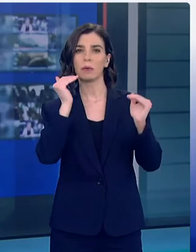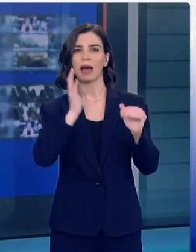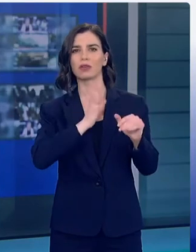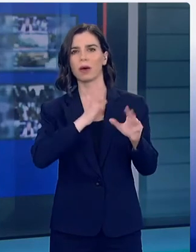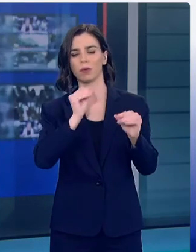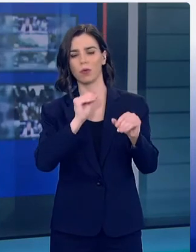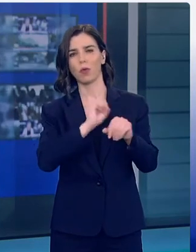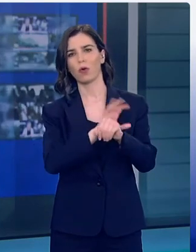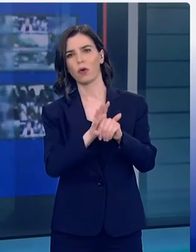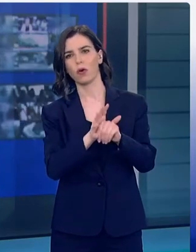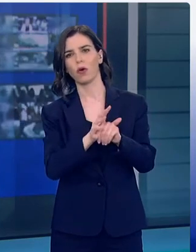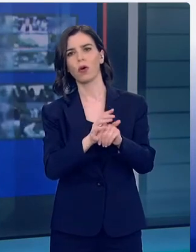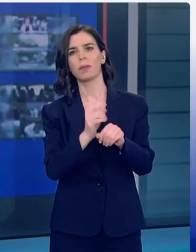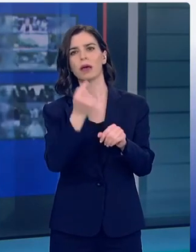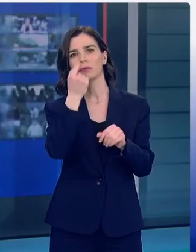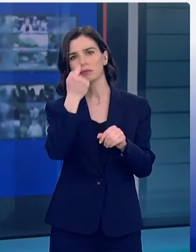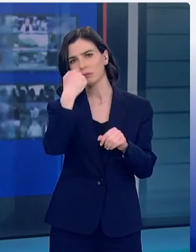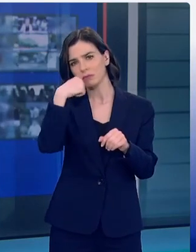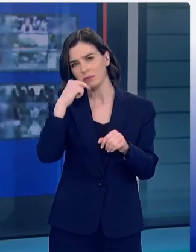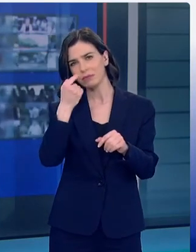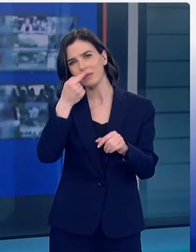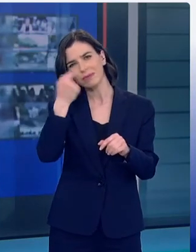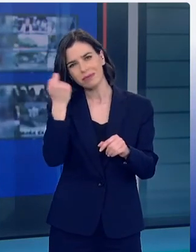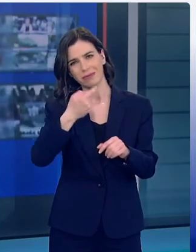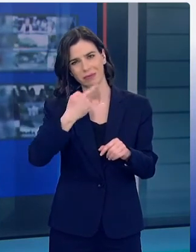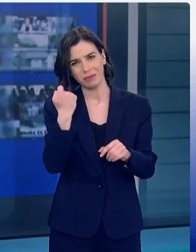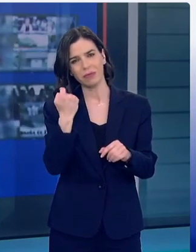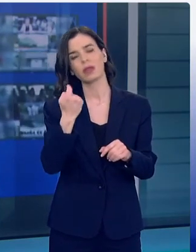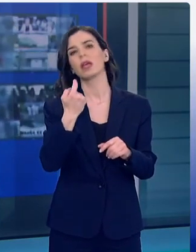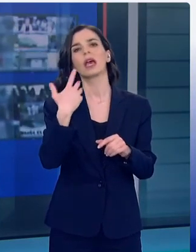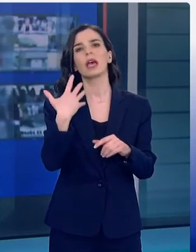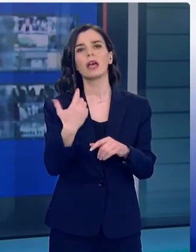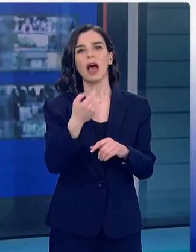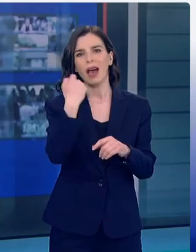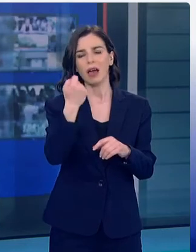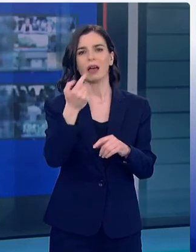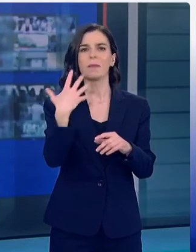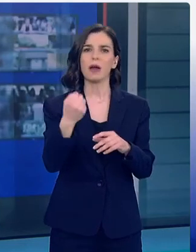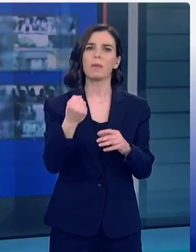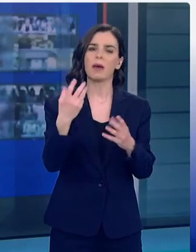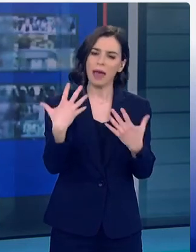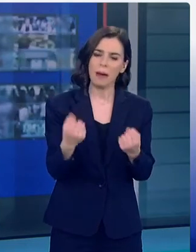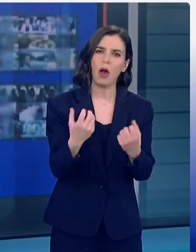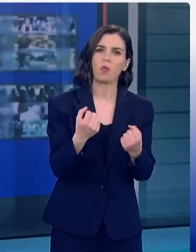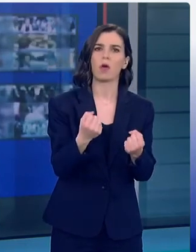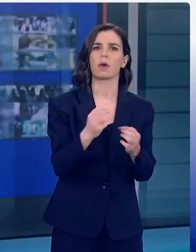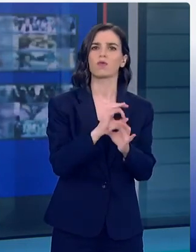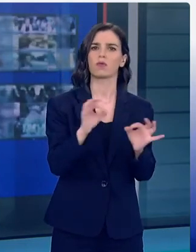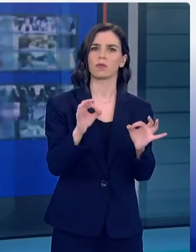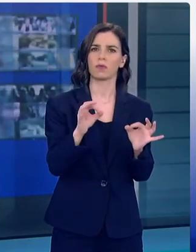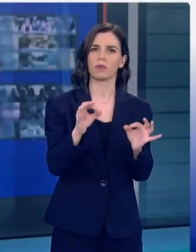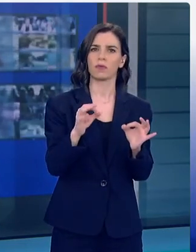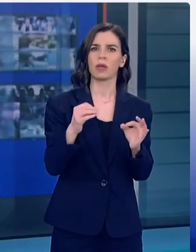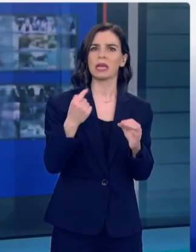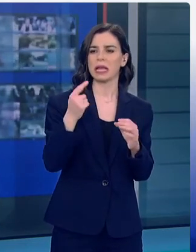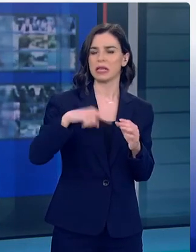κορονοϊό με λήψη επιχρήσματος. Έχουμε πολύ μεγάλη παραγωγική δυνατότητα και ειδικά από εδώ